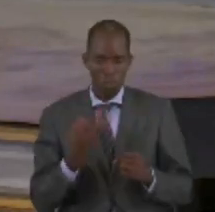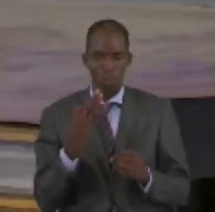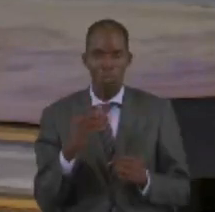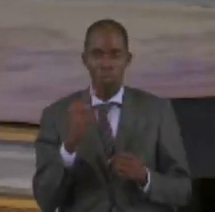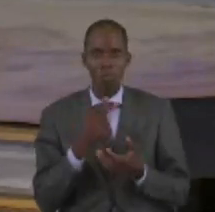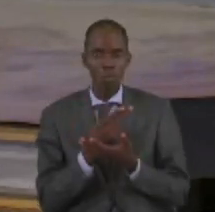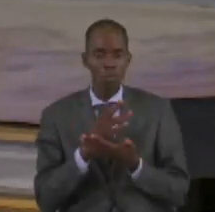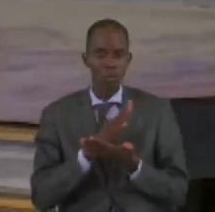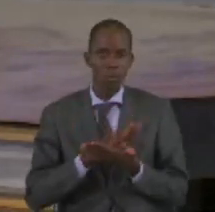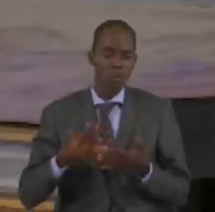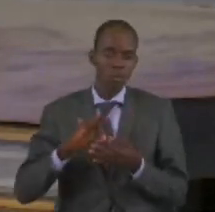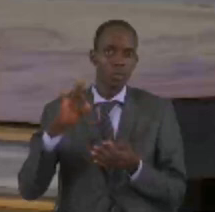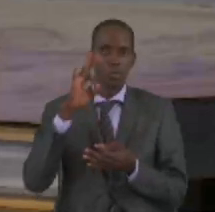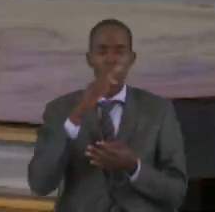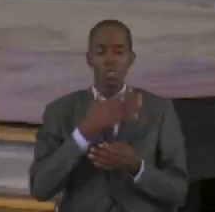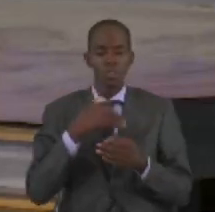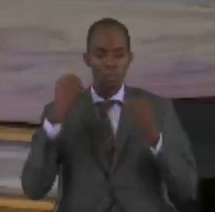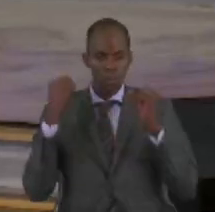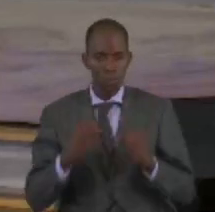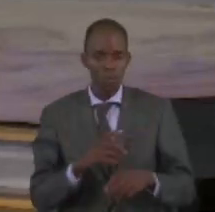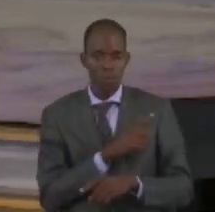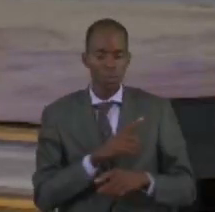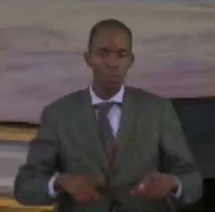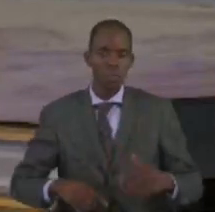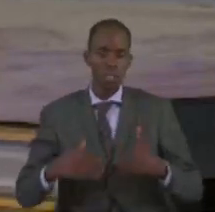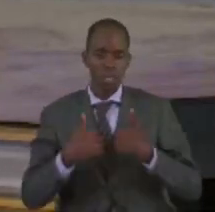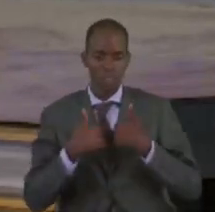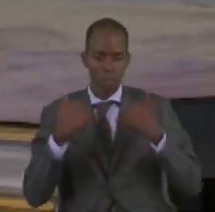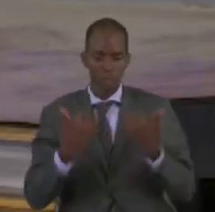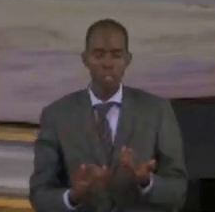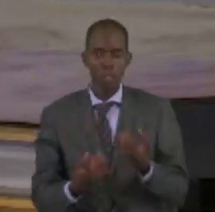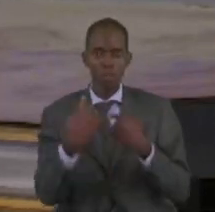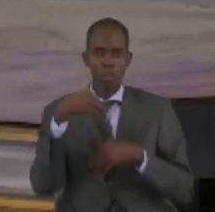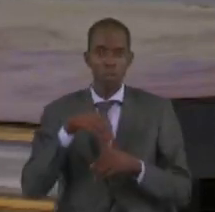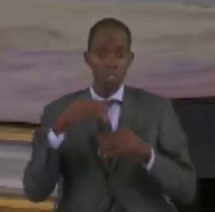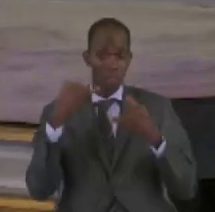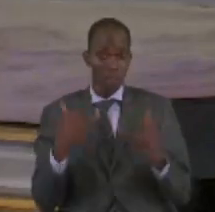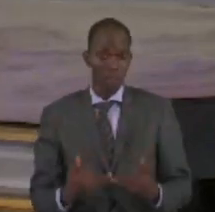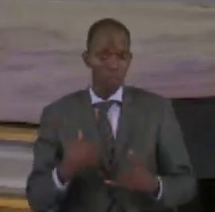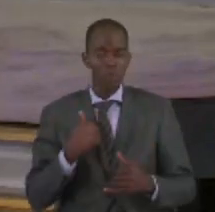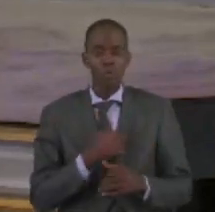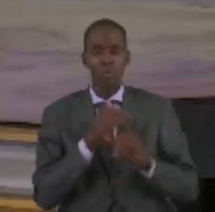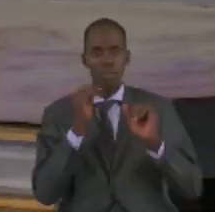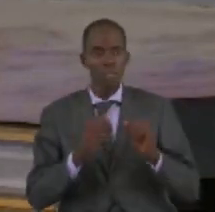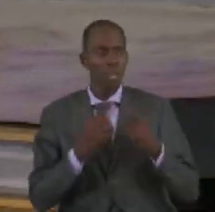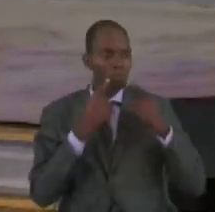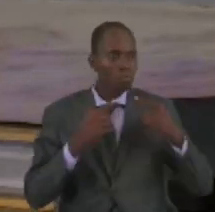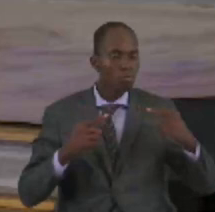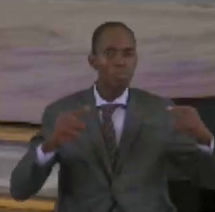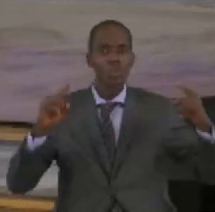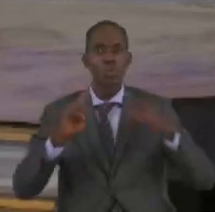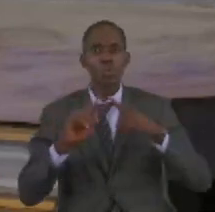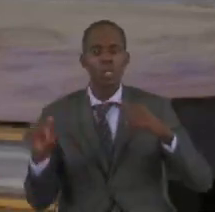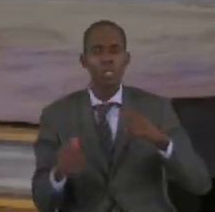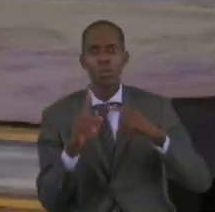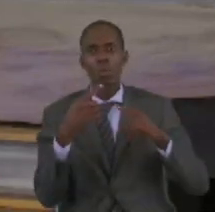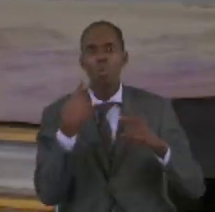puissance du Saint-Esprit, la force du Seigneur maintenant entre en nous, et on peut dire à quiconque